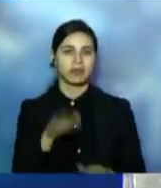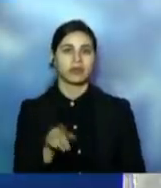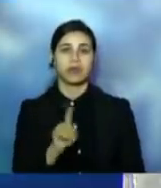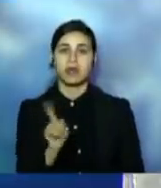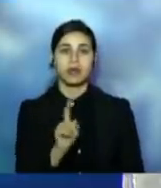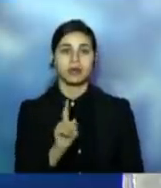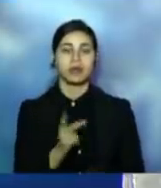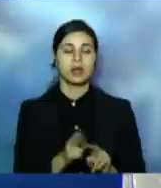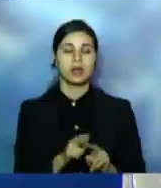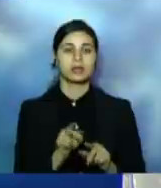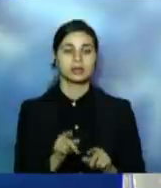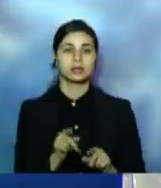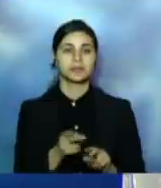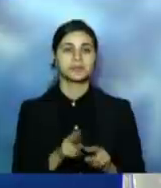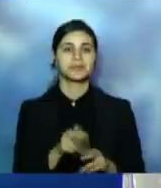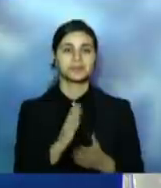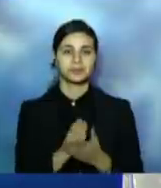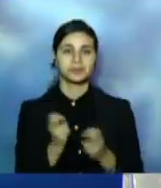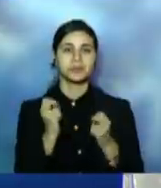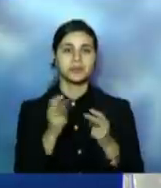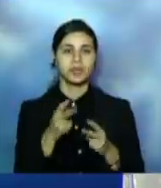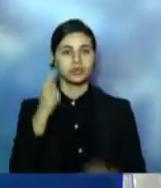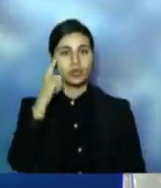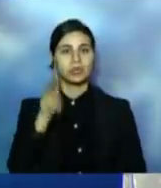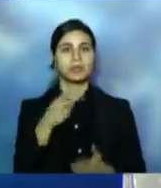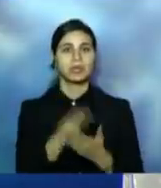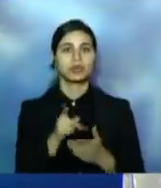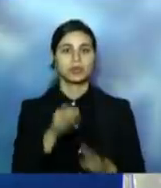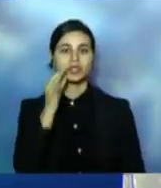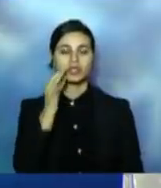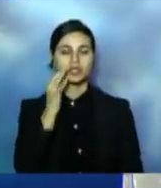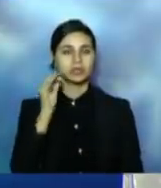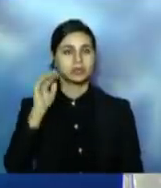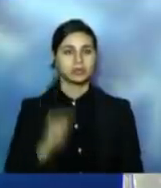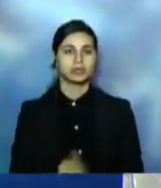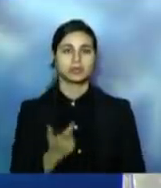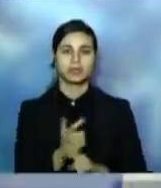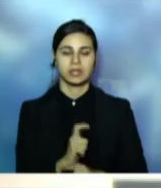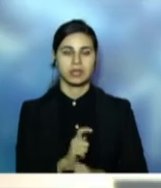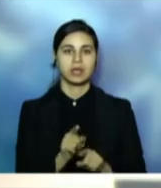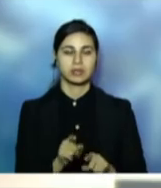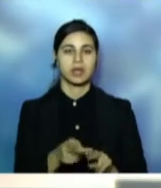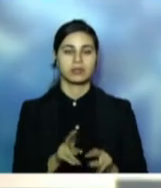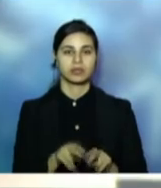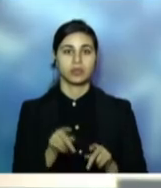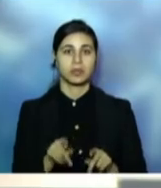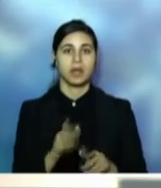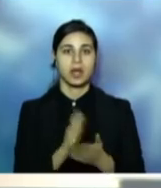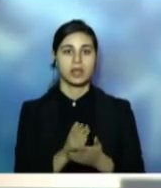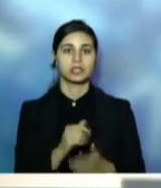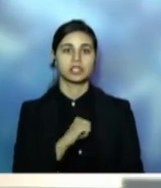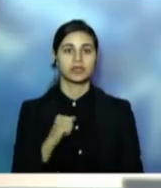არადა ეს იმიტომ არის ვთქვათ გონება დაკარგული, რომ მას სისხლში შაქარი აქვს ძალიან დაბალი. სწორედ ეს არის